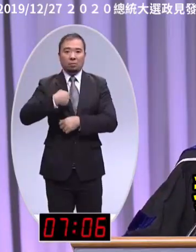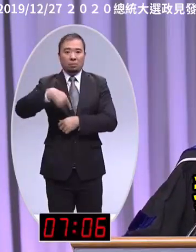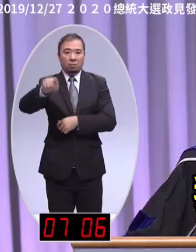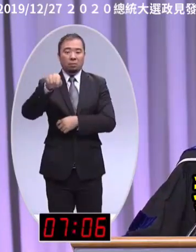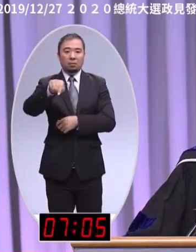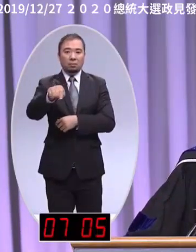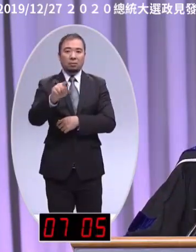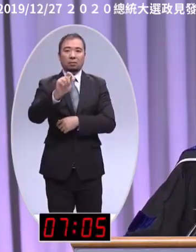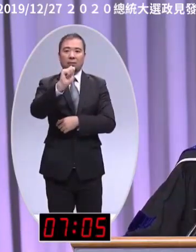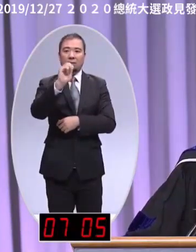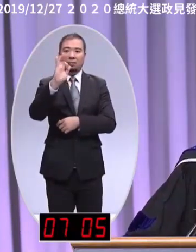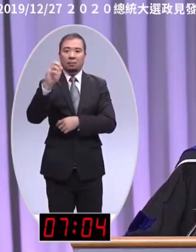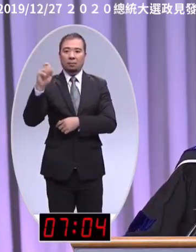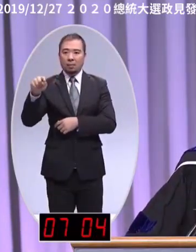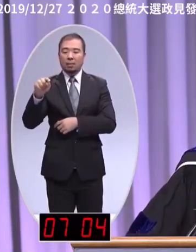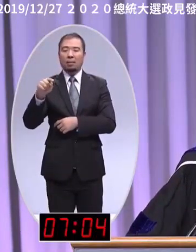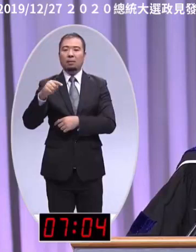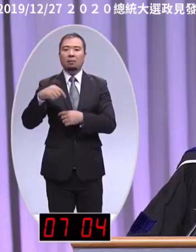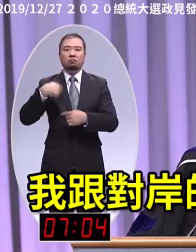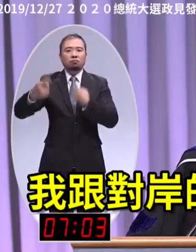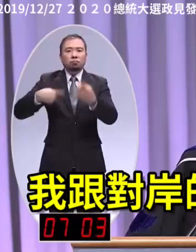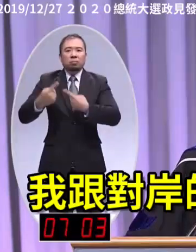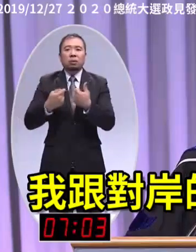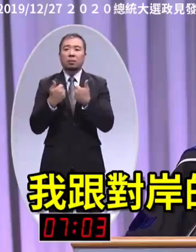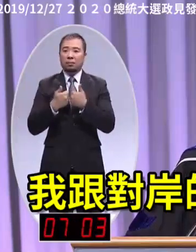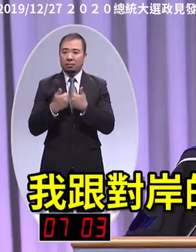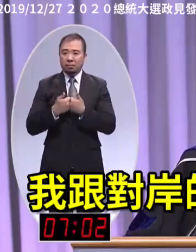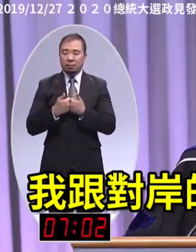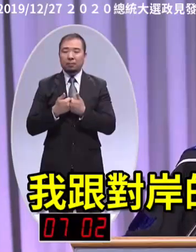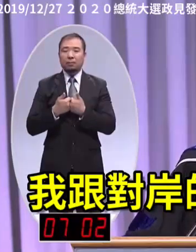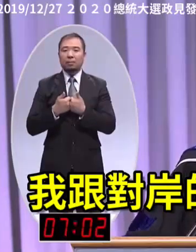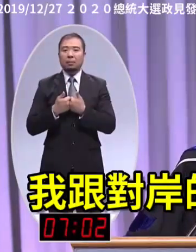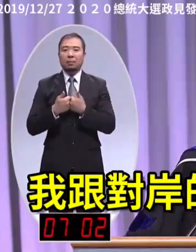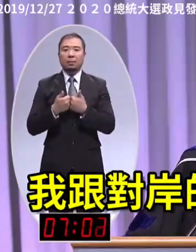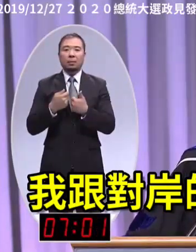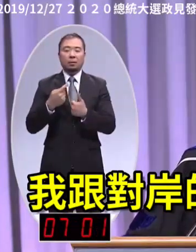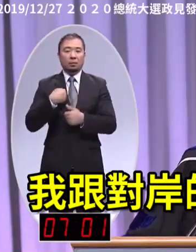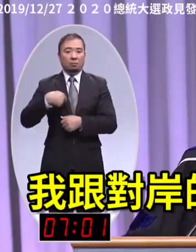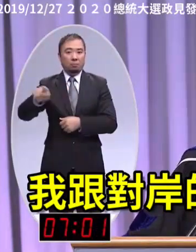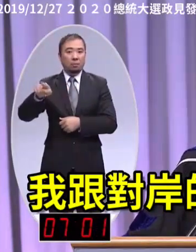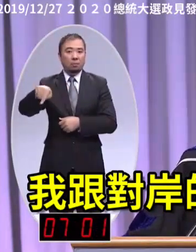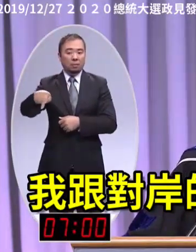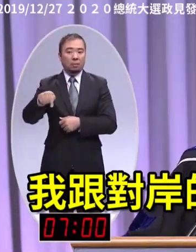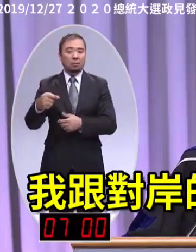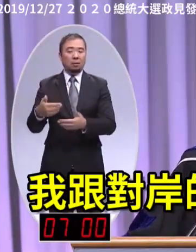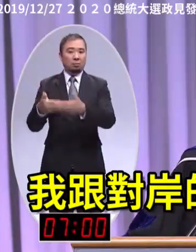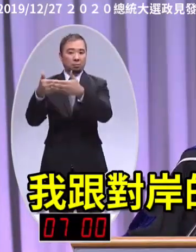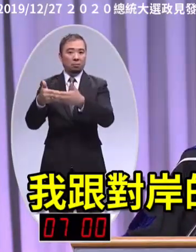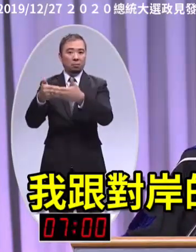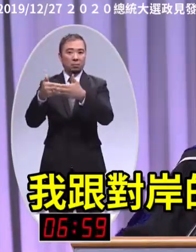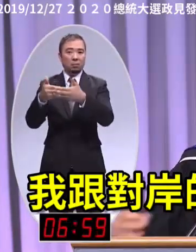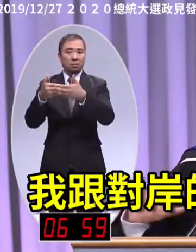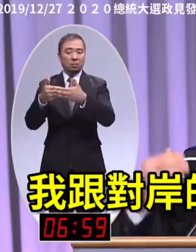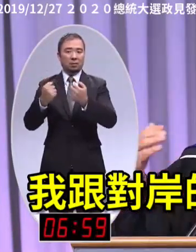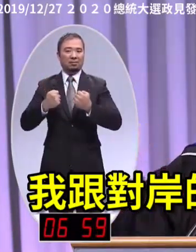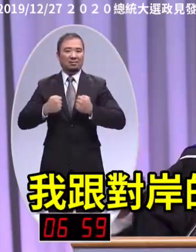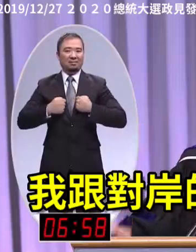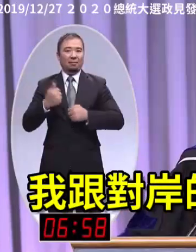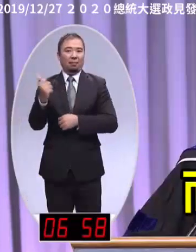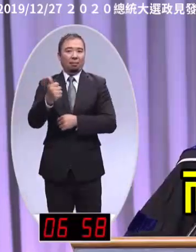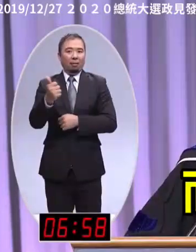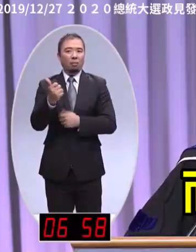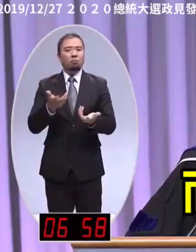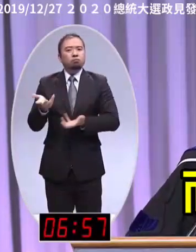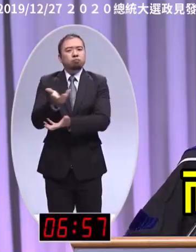去开会，而且去开会，我跟对岸的领导人习近平先生有交